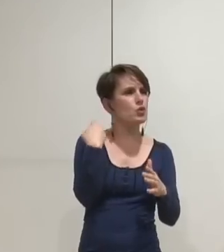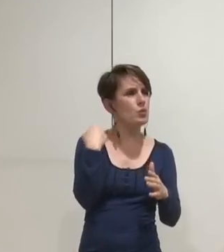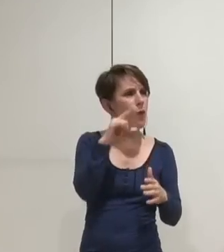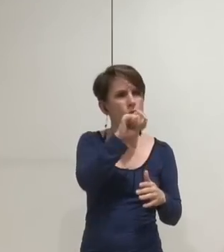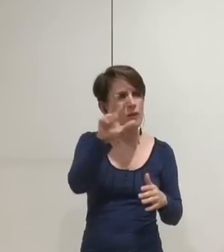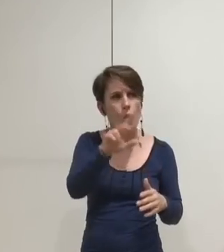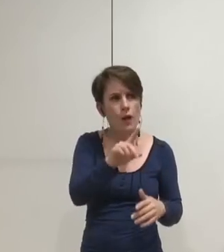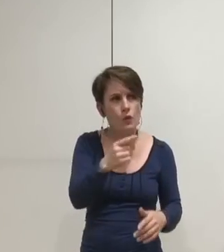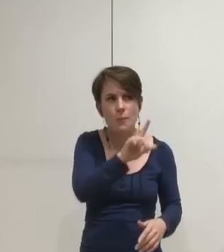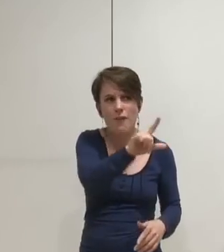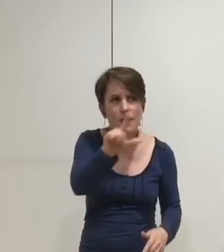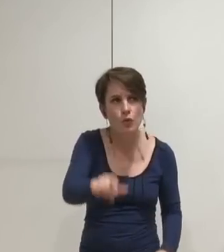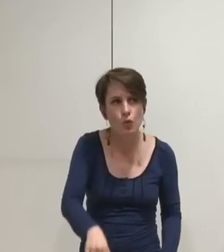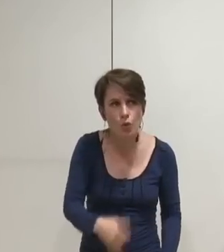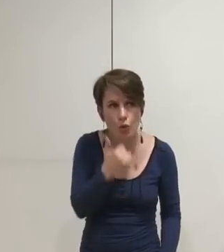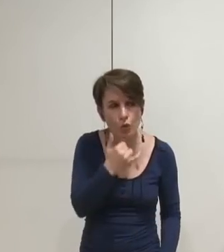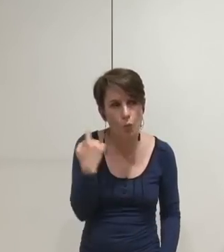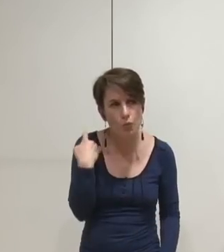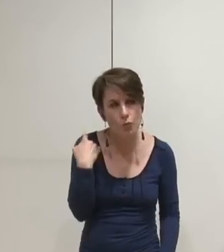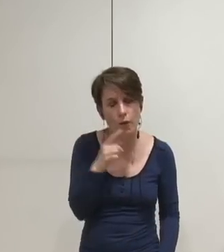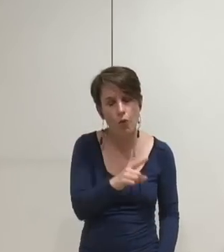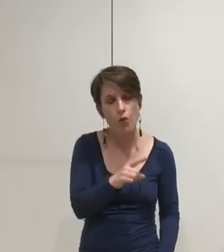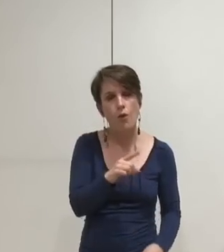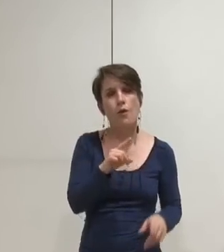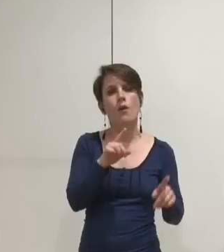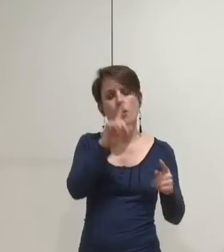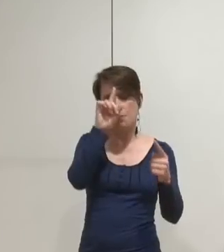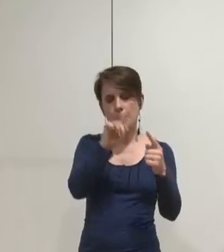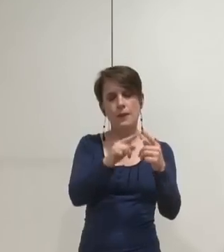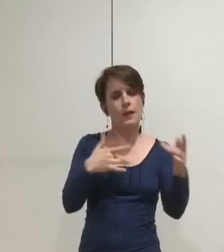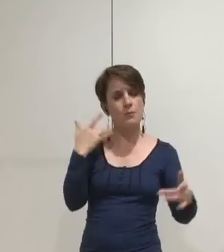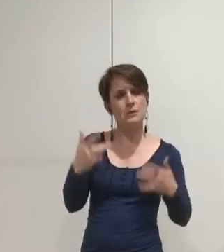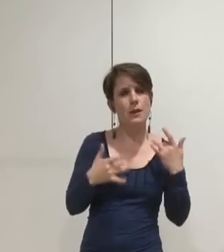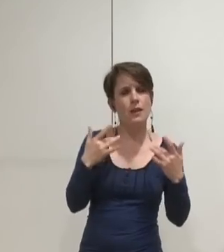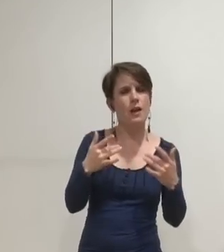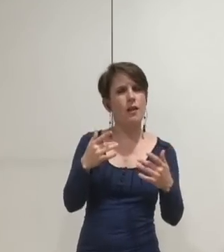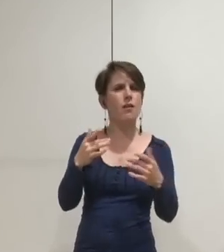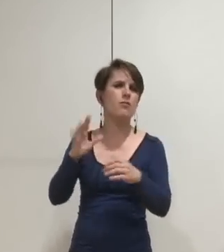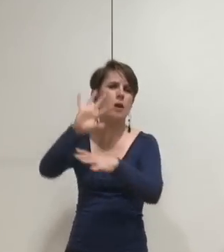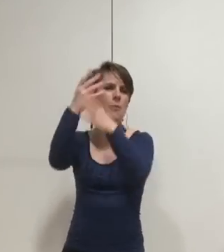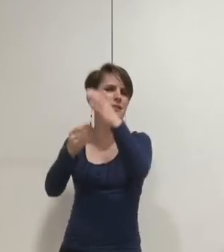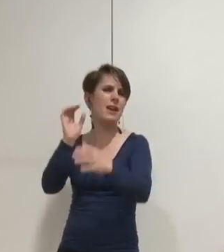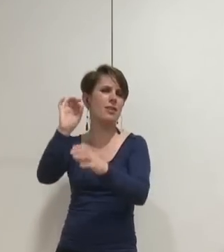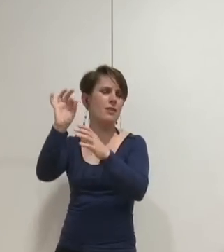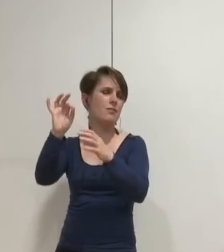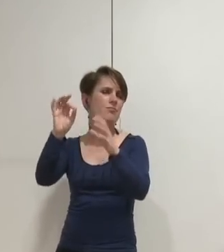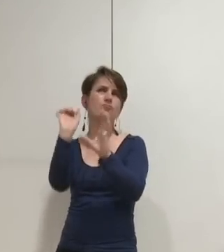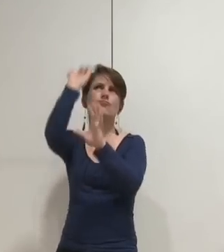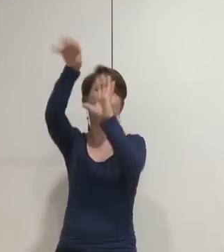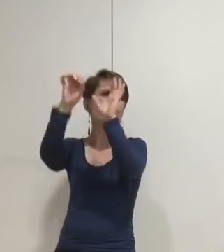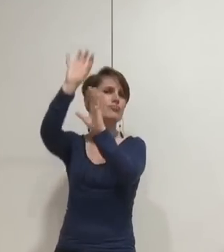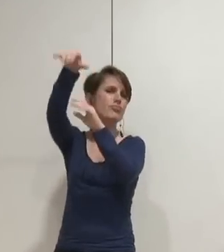22 qui revient sur effectivement le spectacle des Harlem Glob trotter euh et